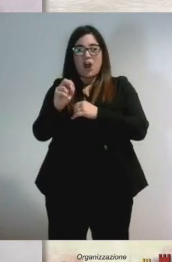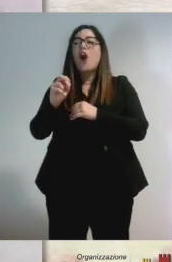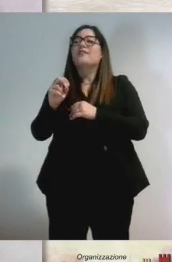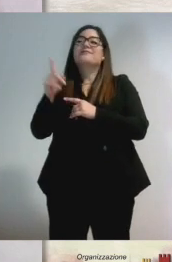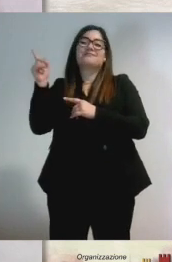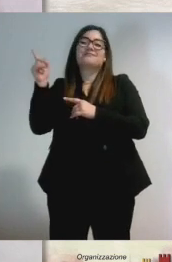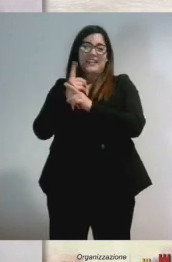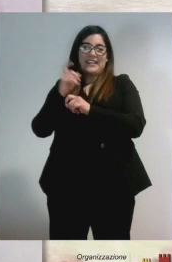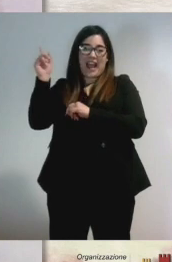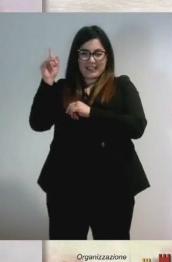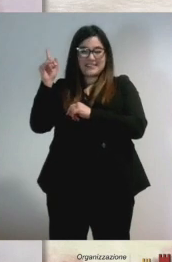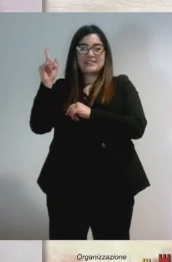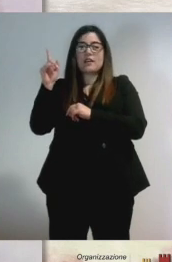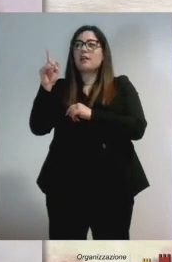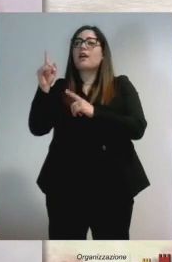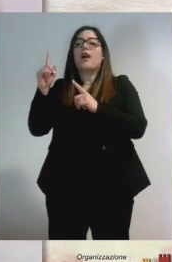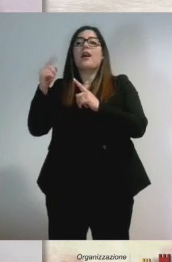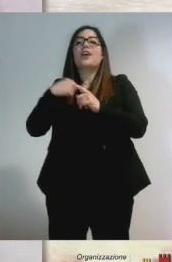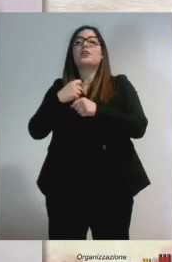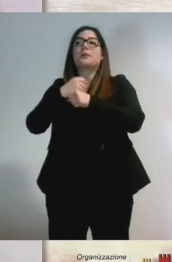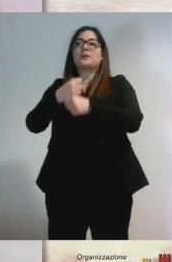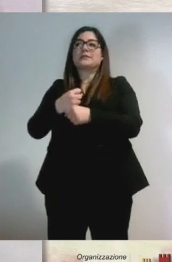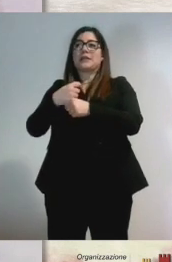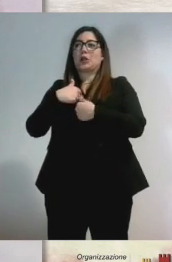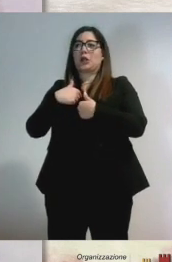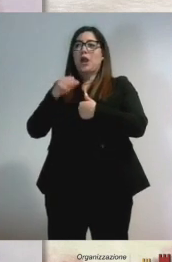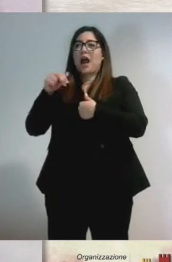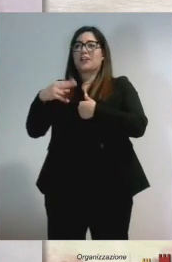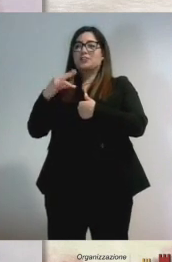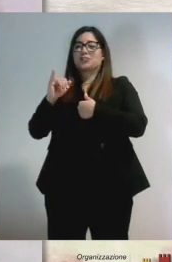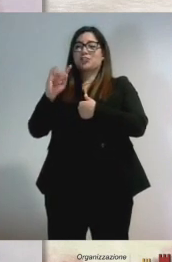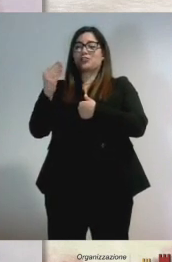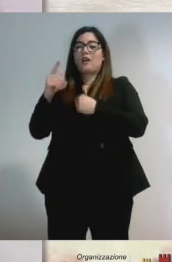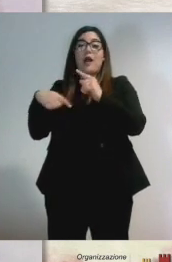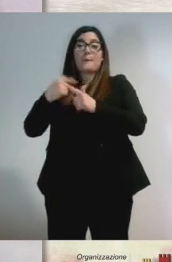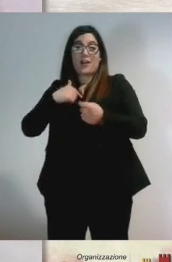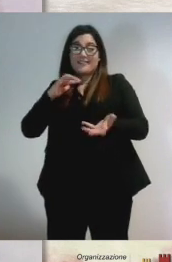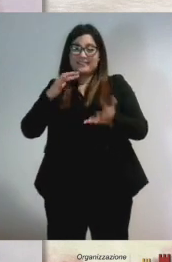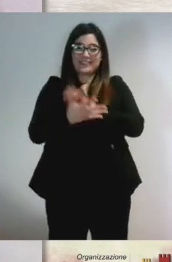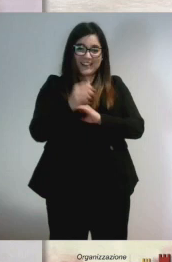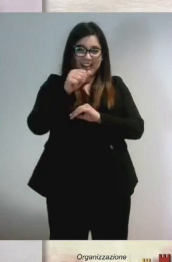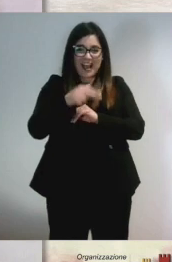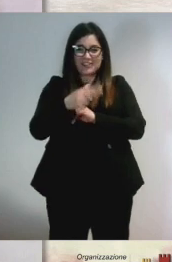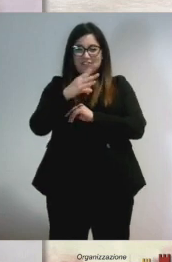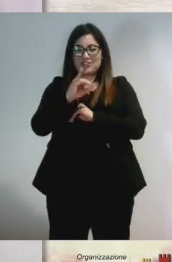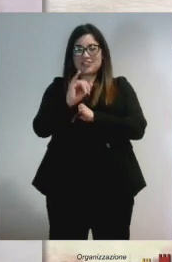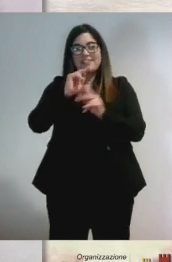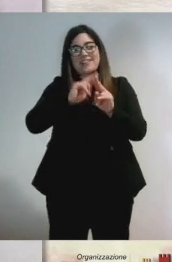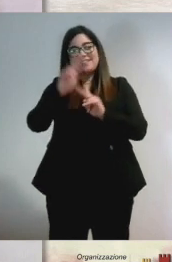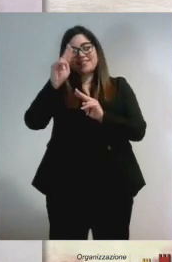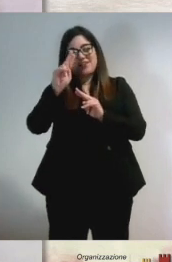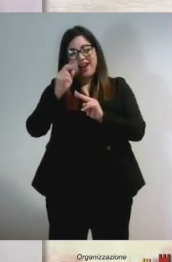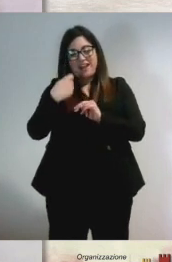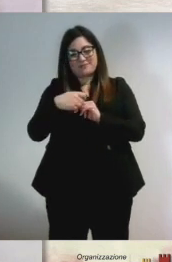lanci giovani quell'anno e poi sono diventato presidente dell'anci nazionale Ma ci tenevo a essere qui con voi perché volevo guardarvi negli occhi